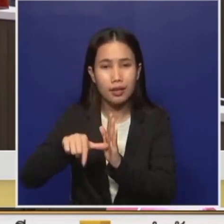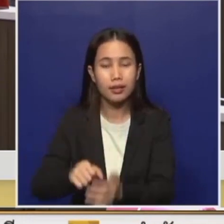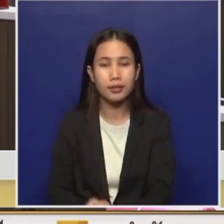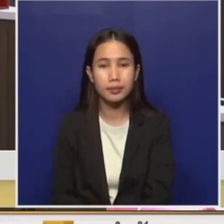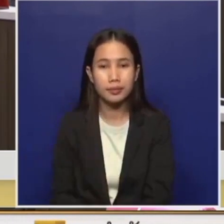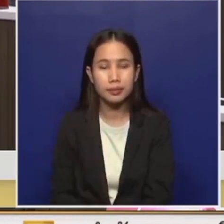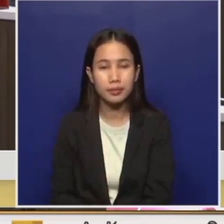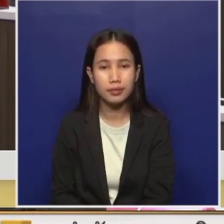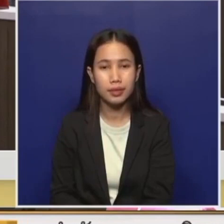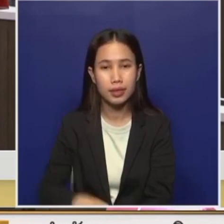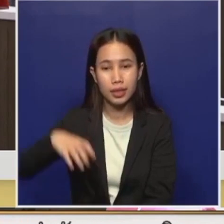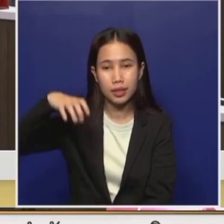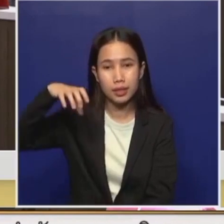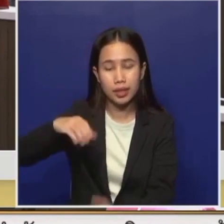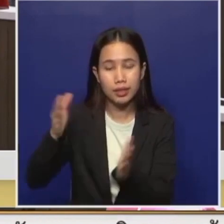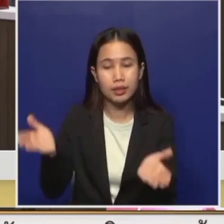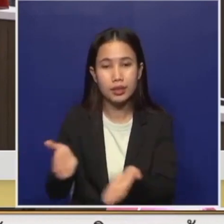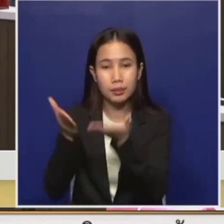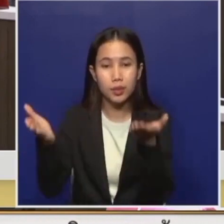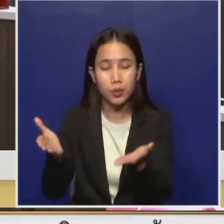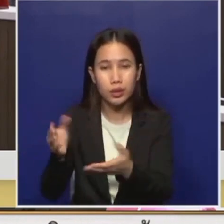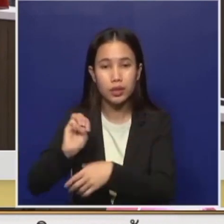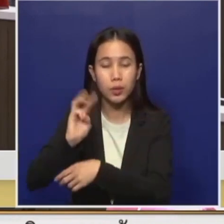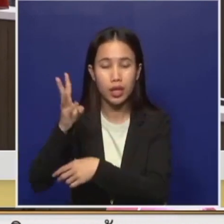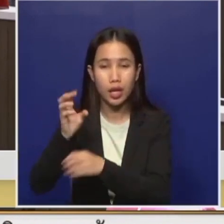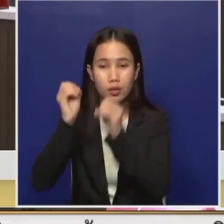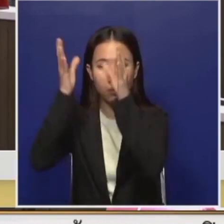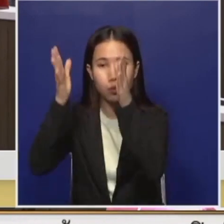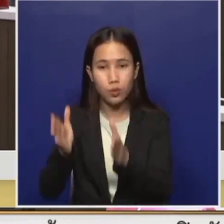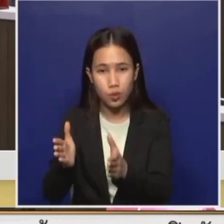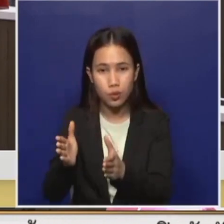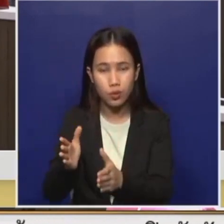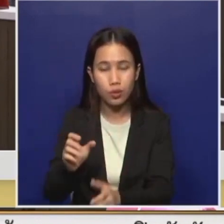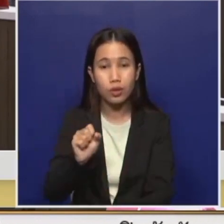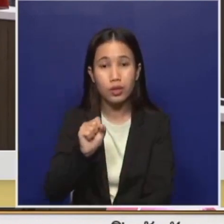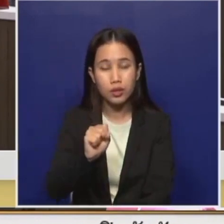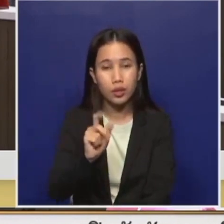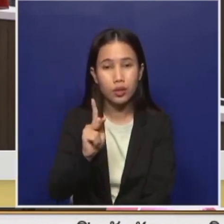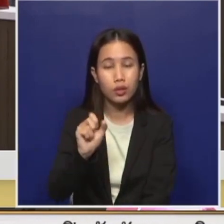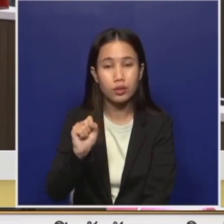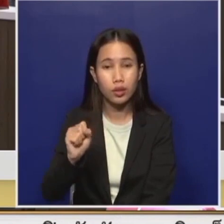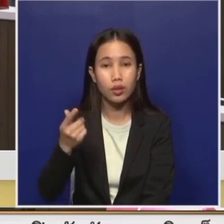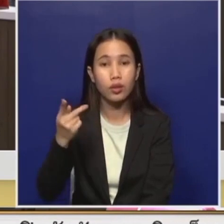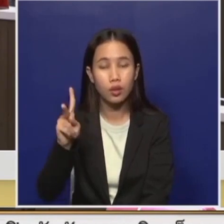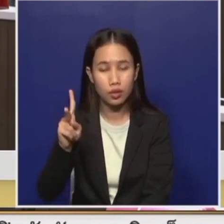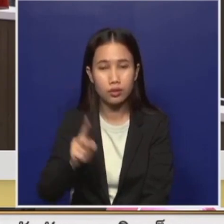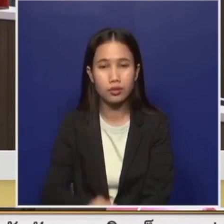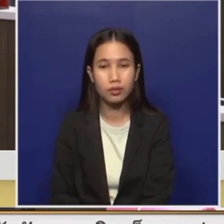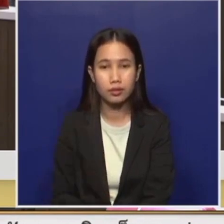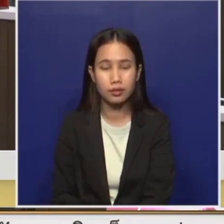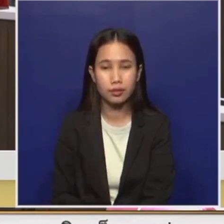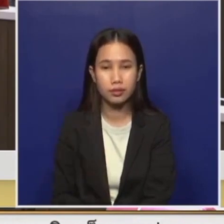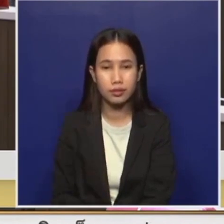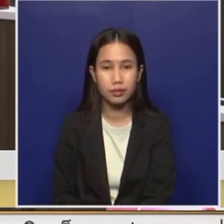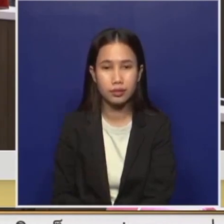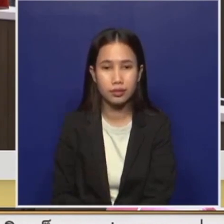สำหนังงานส่เสริมสวัธีภาพสวดีการครูและบุคละกรณทางกศึกษาข้รตๆกณ skilledท่านไม่ได้ชย